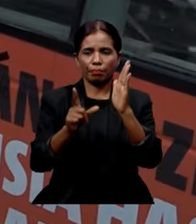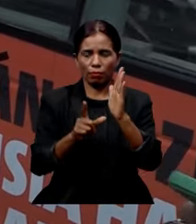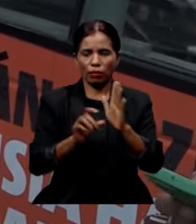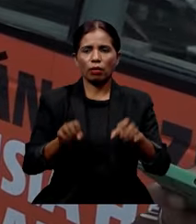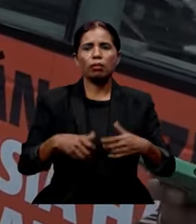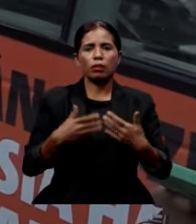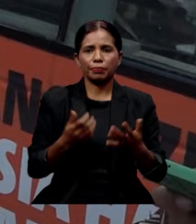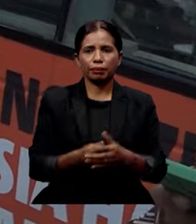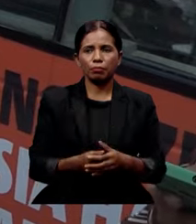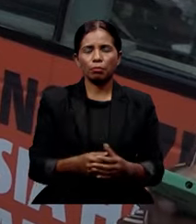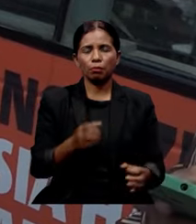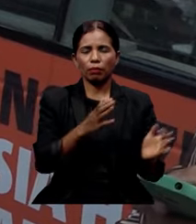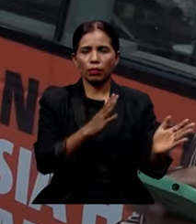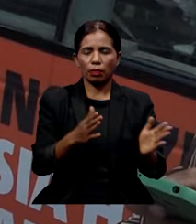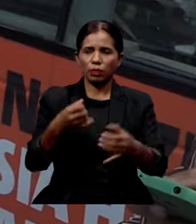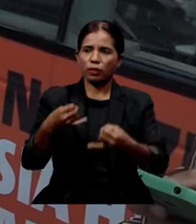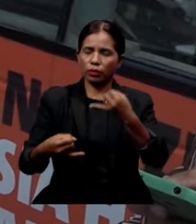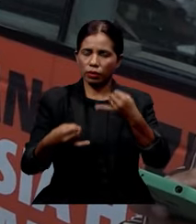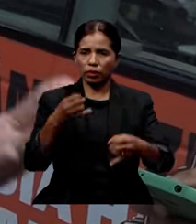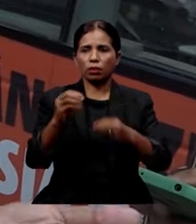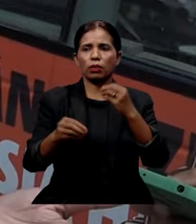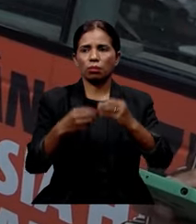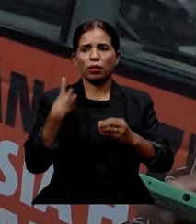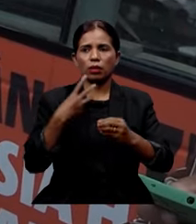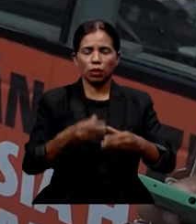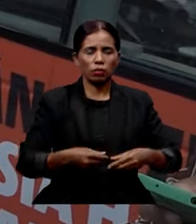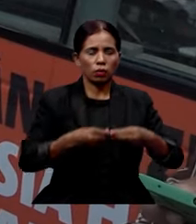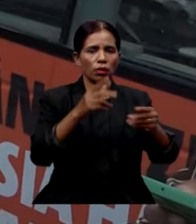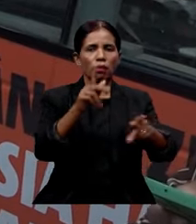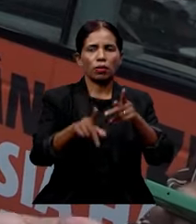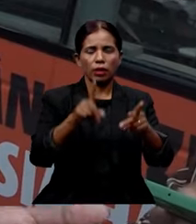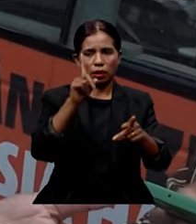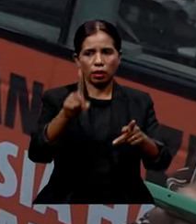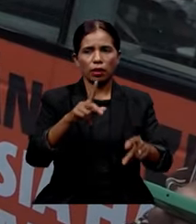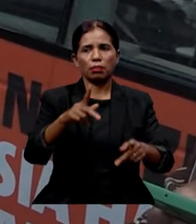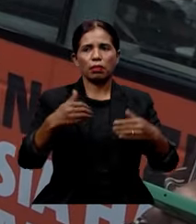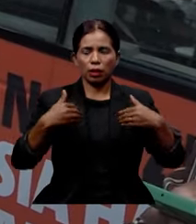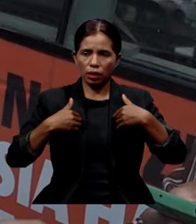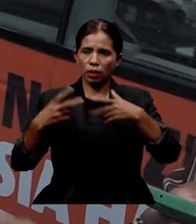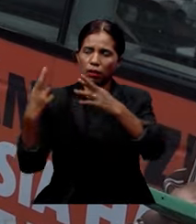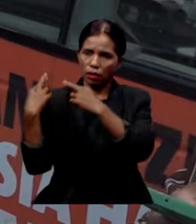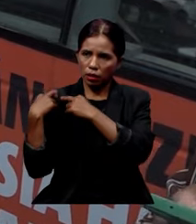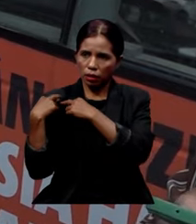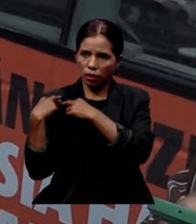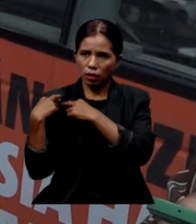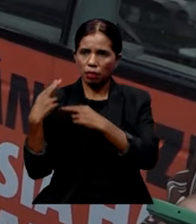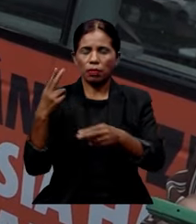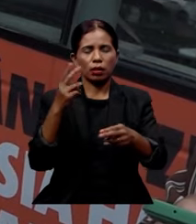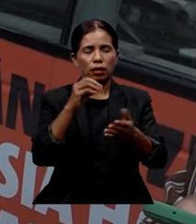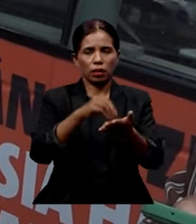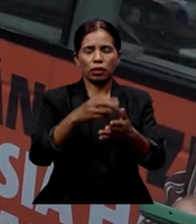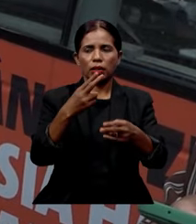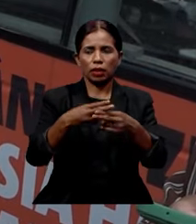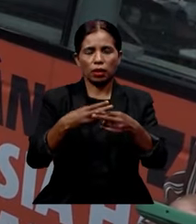oensa se lis proses justisa significa ita entrega na ba ma ida e ma ida ma kiak resmen savaldari ne bele tau ne naran ma